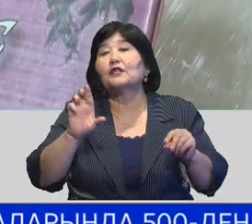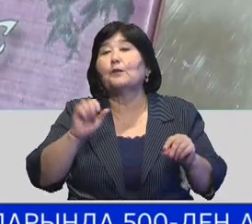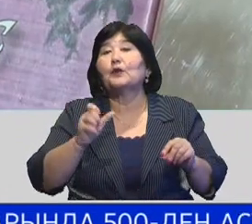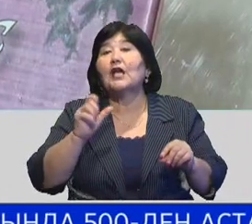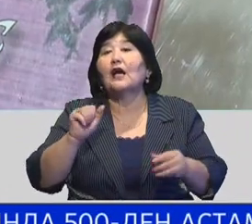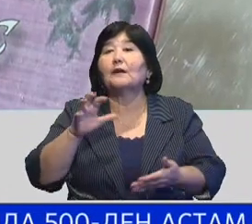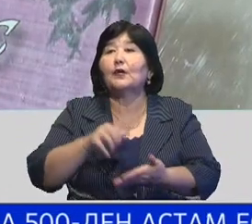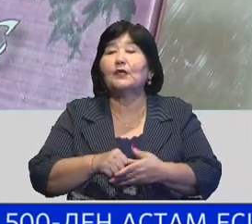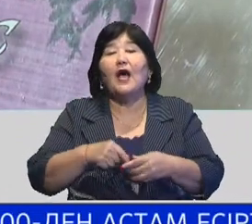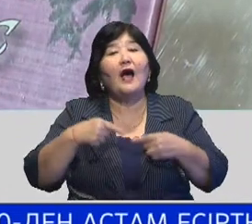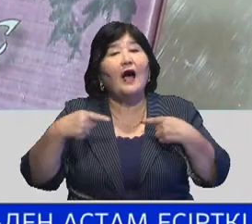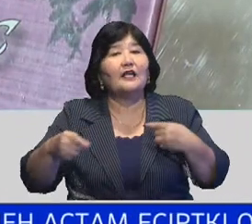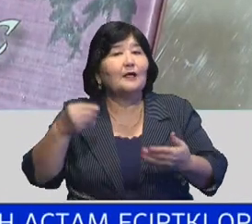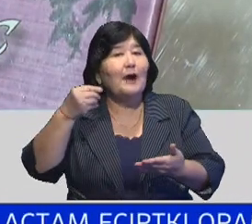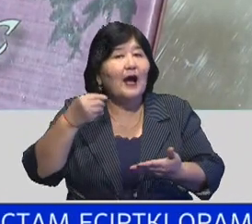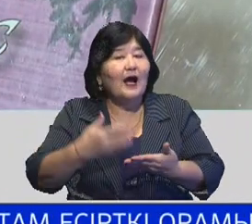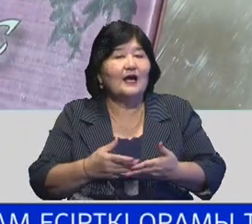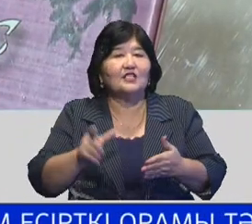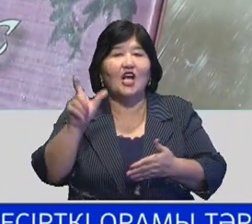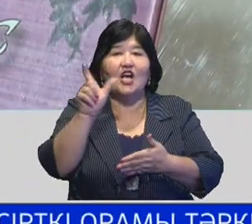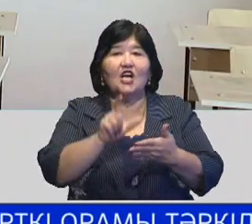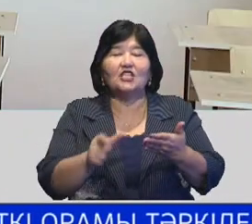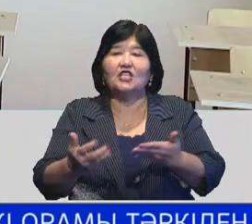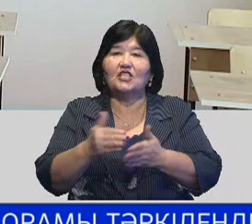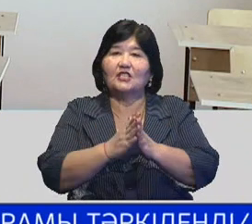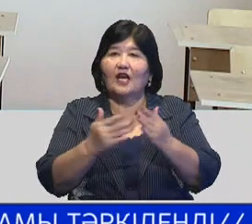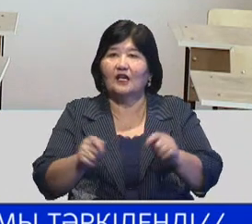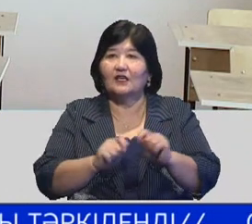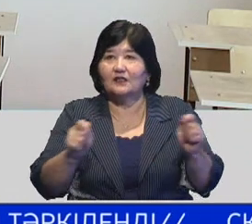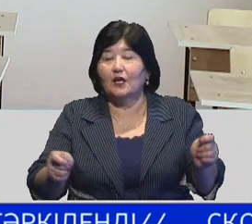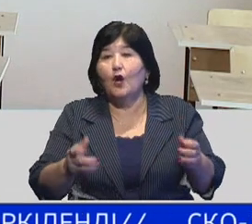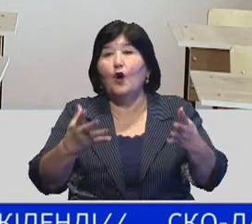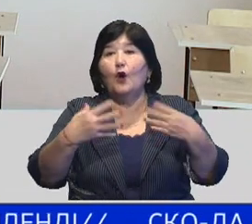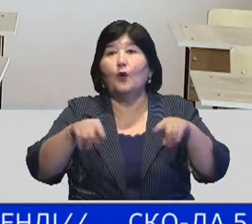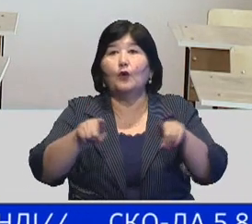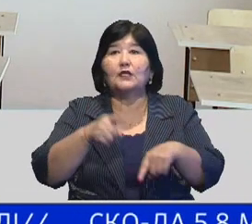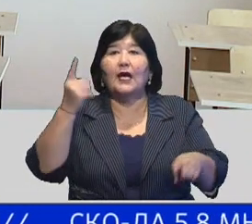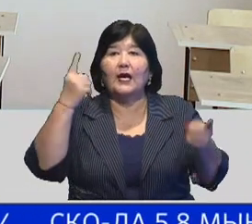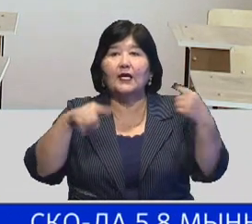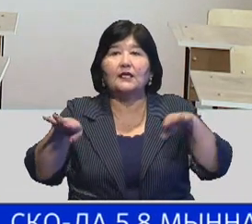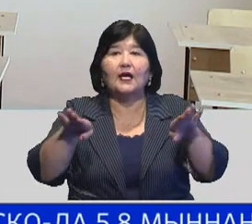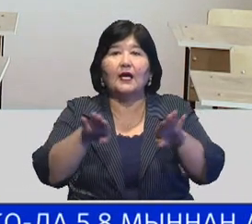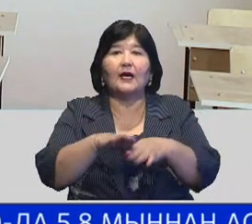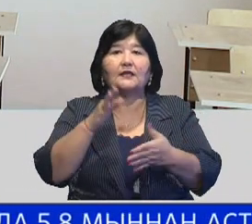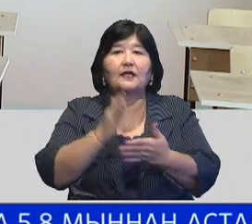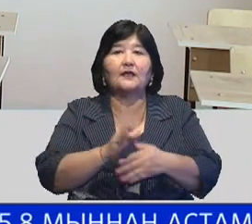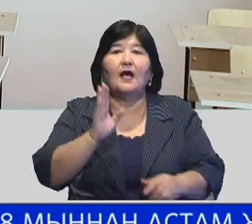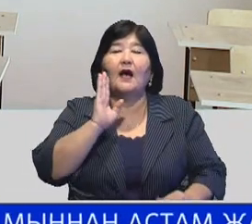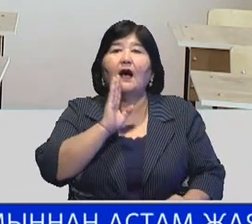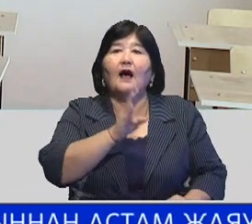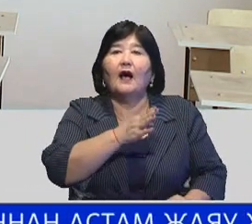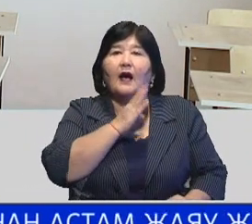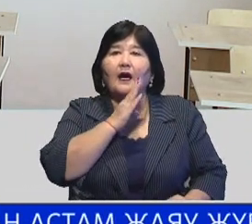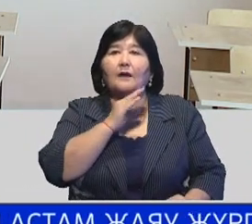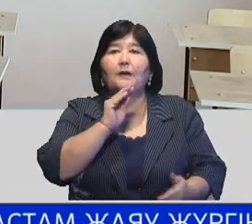күтемін. Айнымас Асыл атты жыр жинақтары жарық көрді. Отбасымен бірге шығармашылықта қатар алып жүрген анамыздың